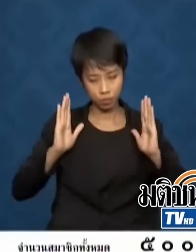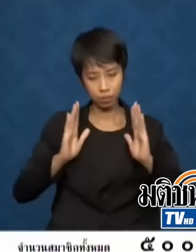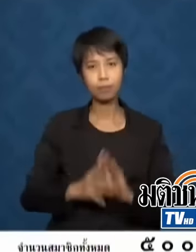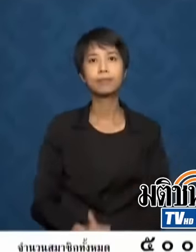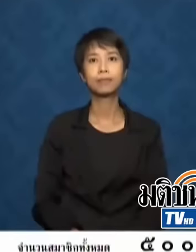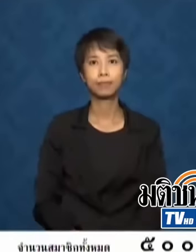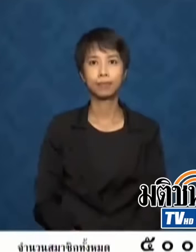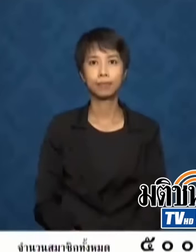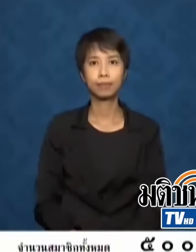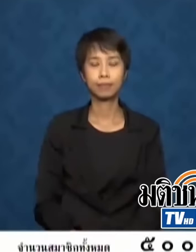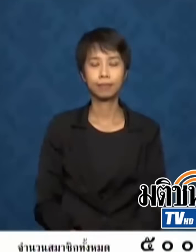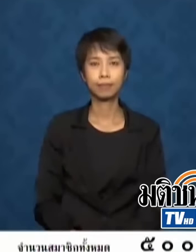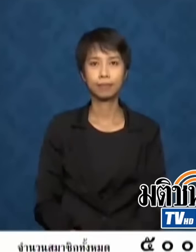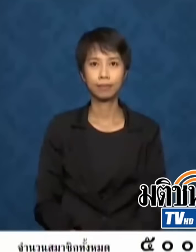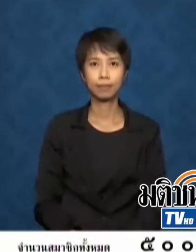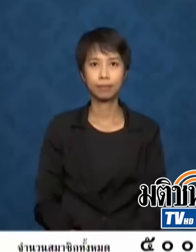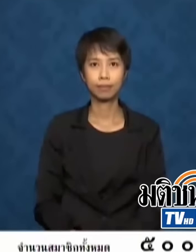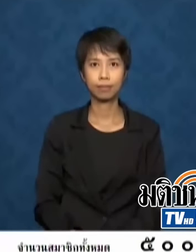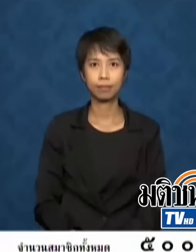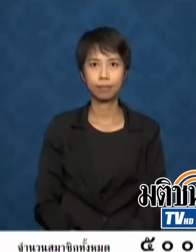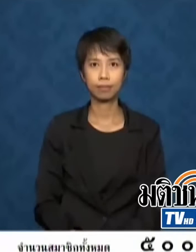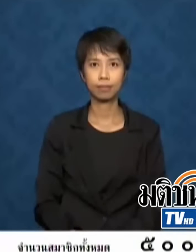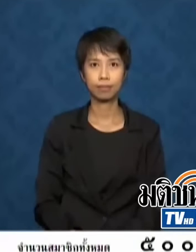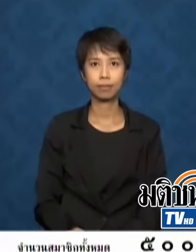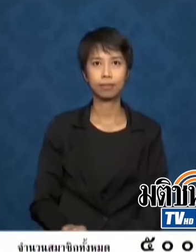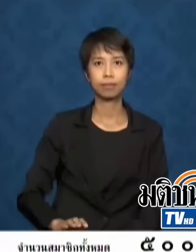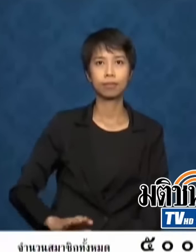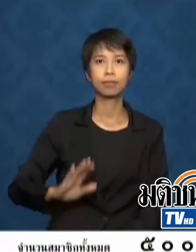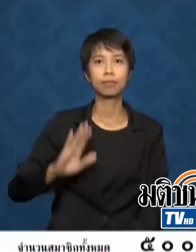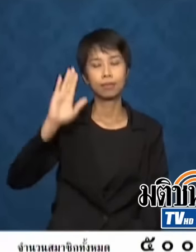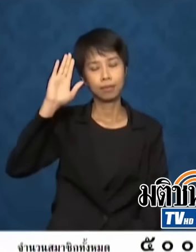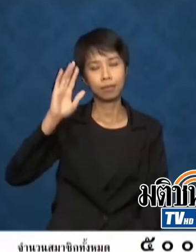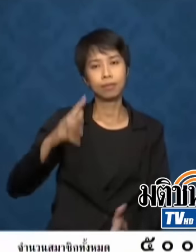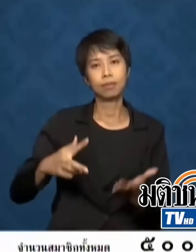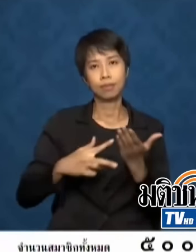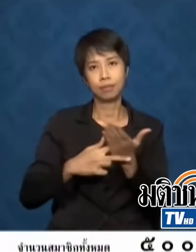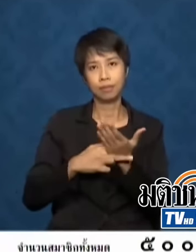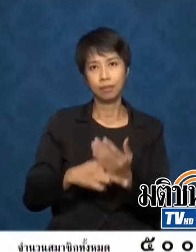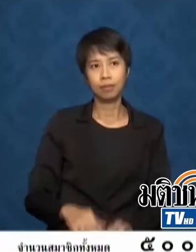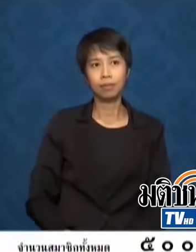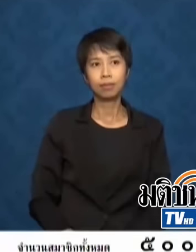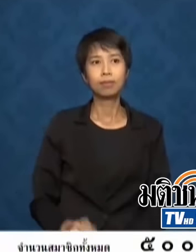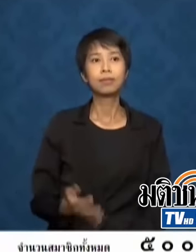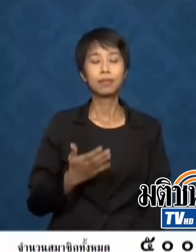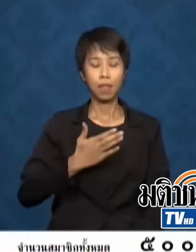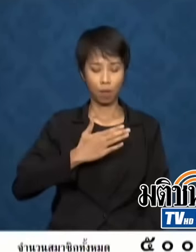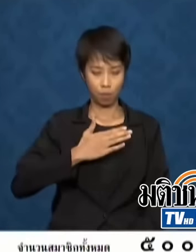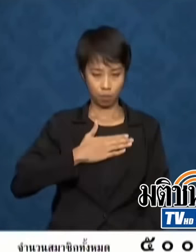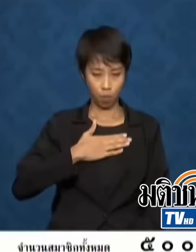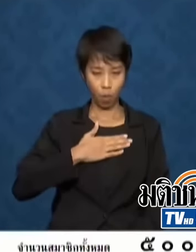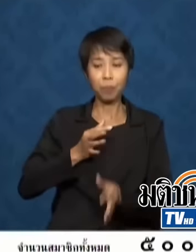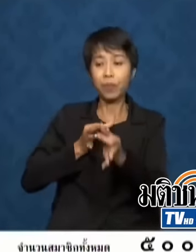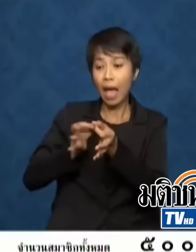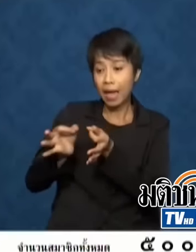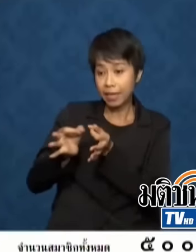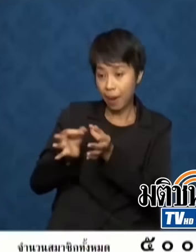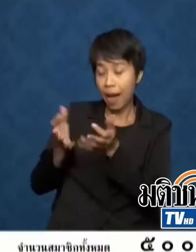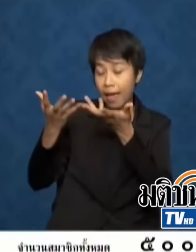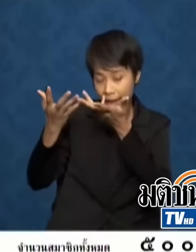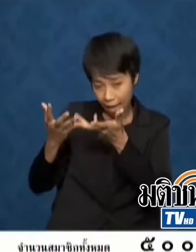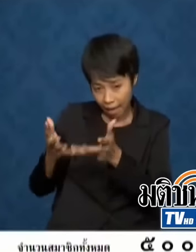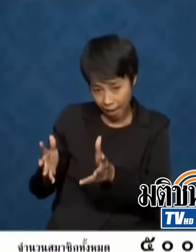ครับก ็ท่านประธานครับมีผมประท้วงอีกท่านนึงครับ นะครับ เรื่องนี้อย่างที่ผมได้ชี้แจงไปแล้วนะครับว่